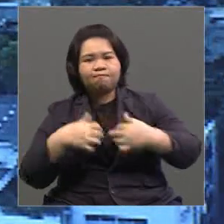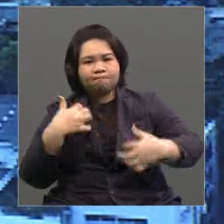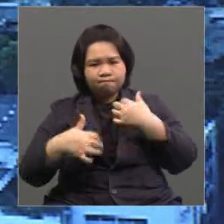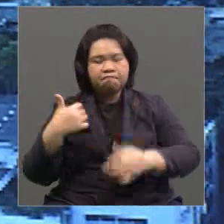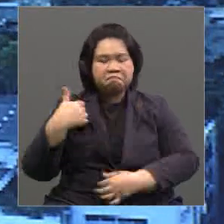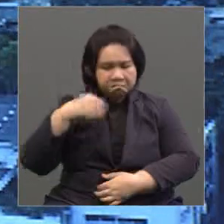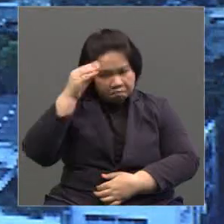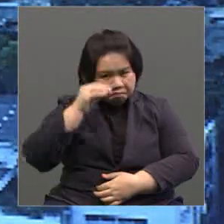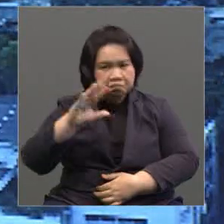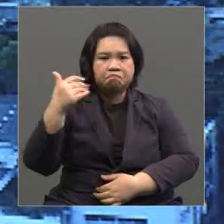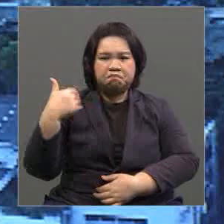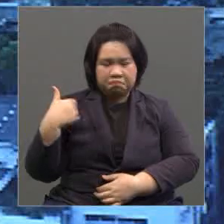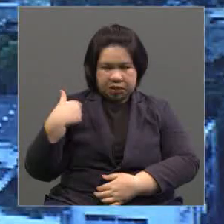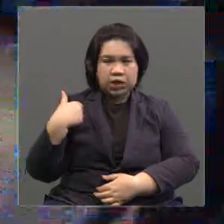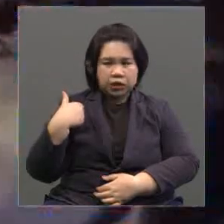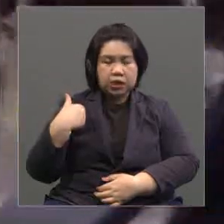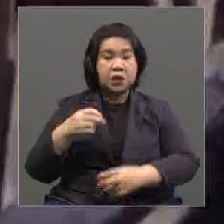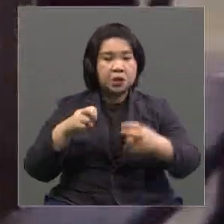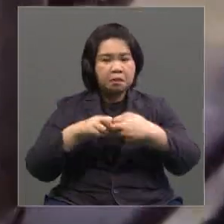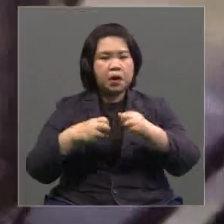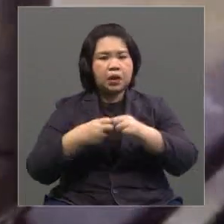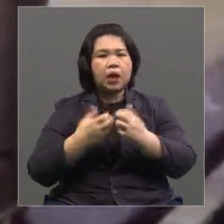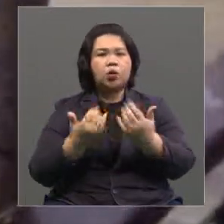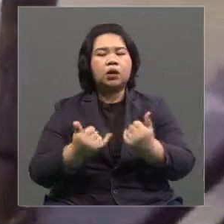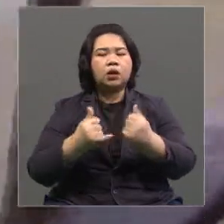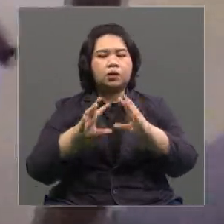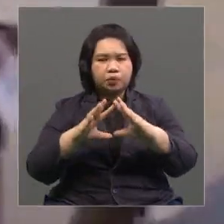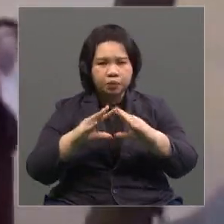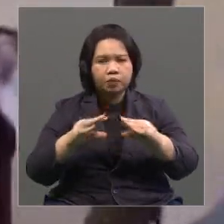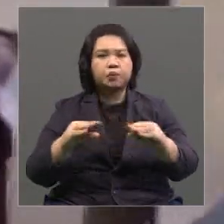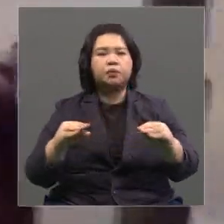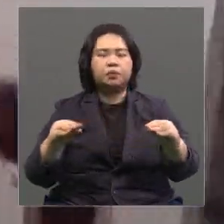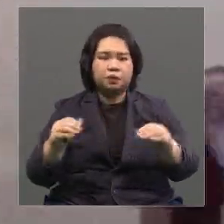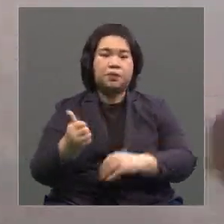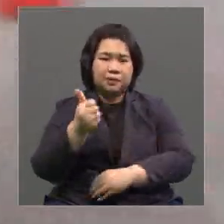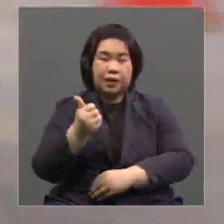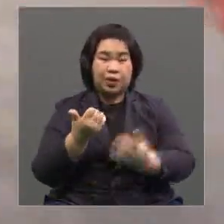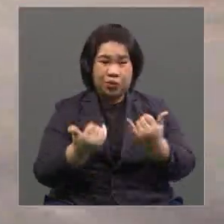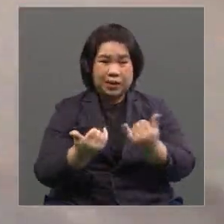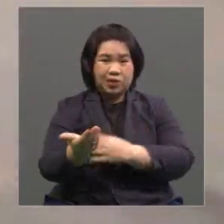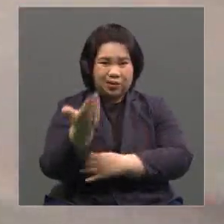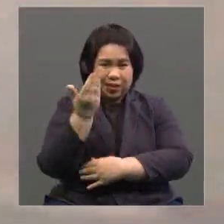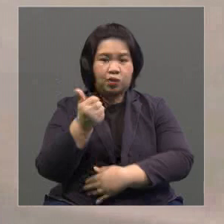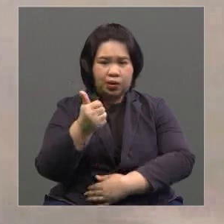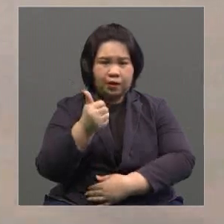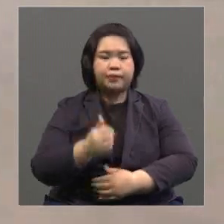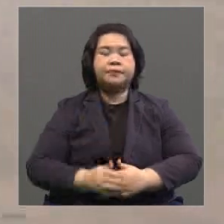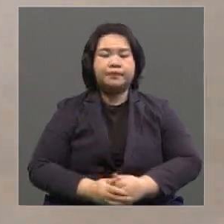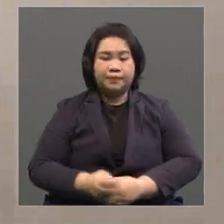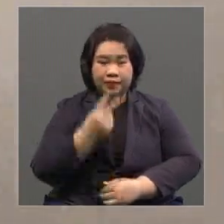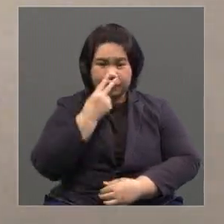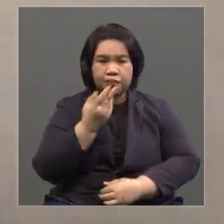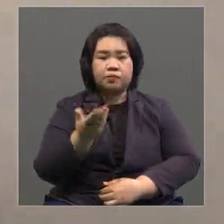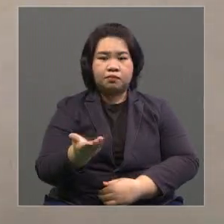นกันทั้งคืนจนก็มีสถานการณ์ที่เริ่มกลับเข้าสู่ภาวะปกติแล้วในเช้าวันนี้นะคะเดี๋ยวพาคุณผู้ชมไปดู